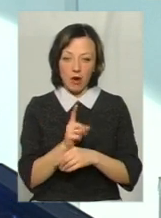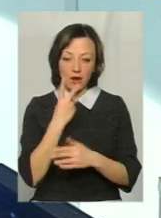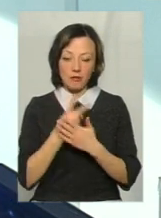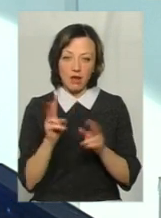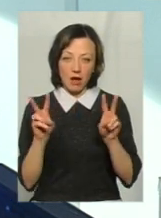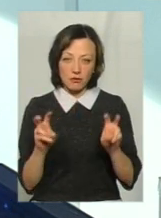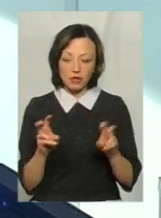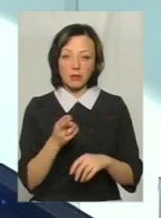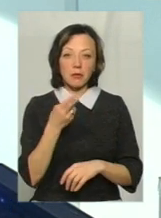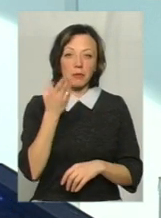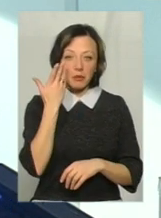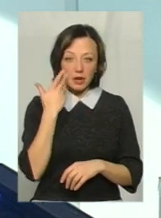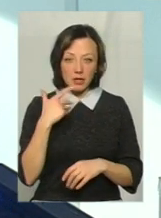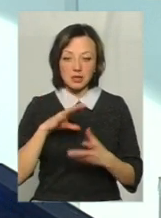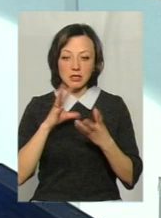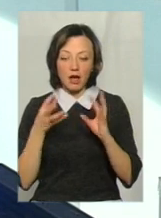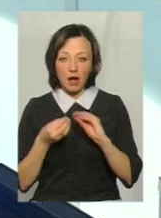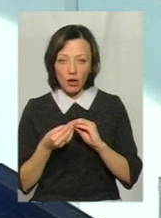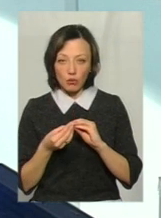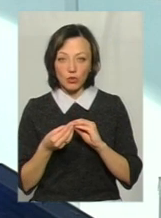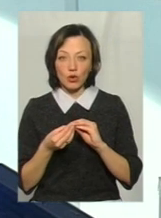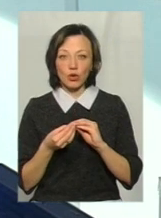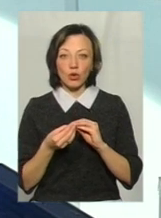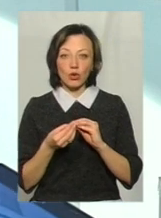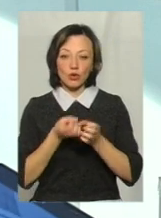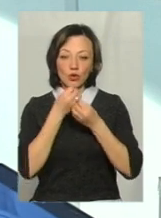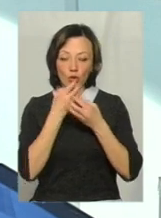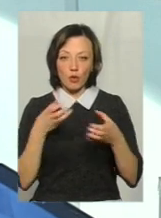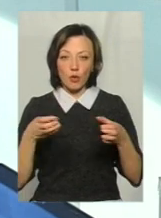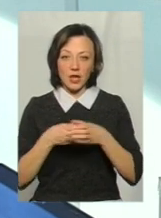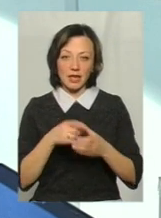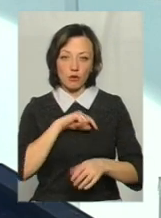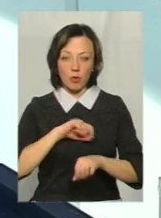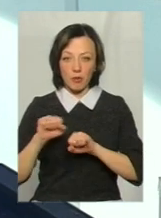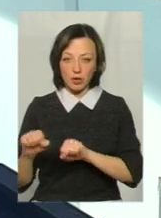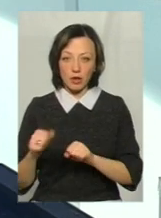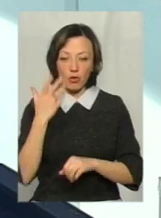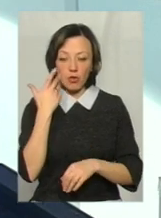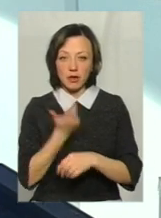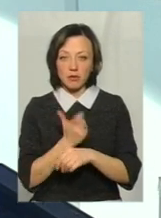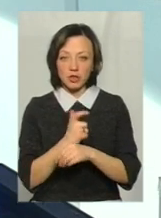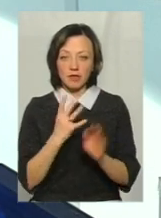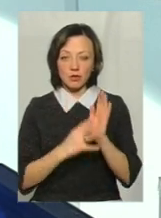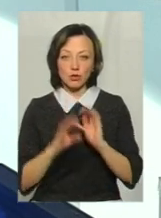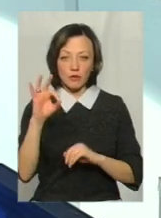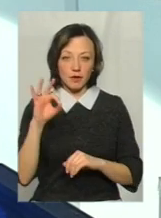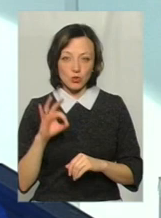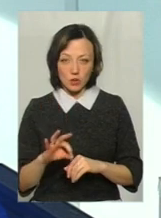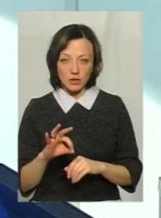явищем при загальному доброму такому колективному імунітеті. Коли більше 90%,